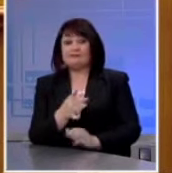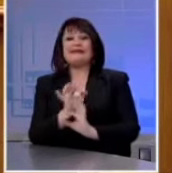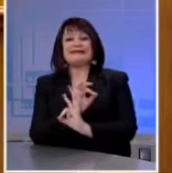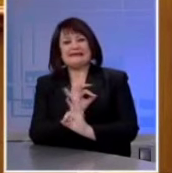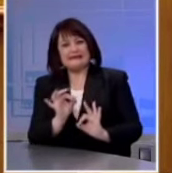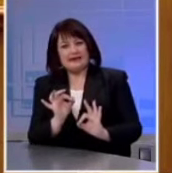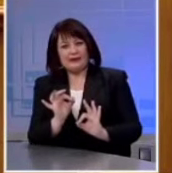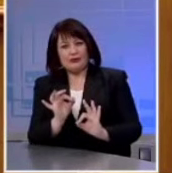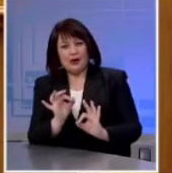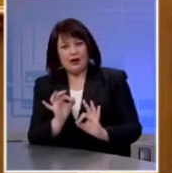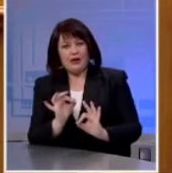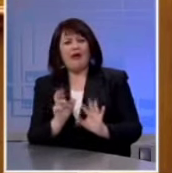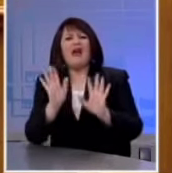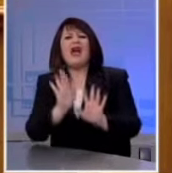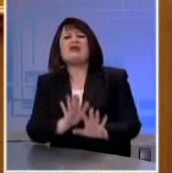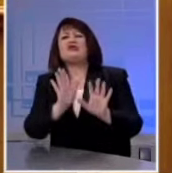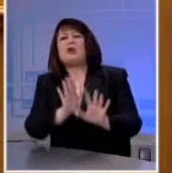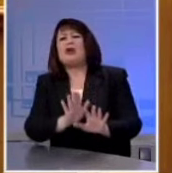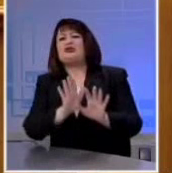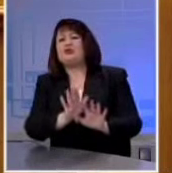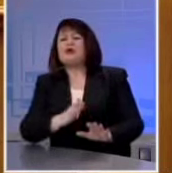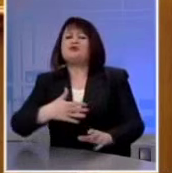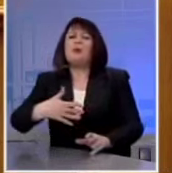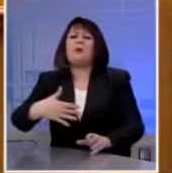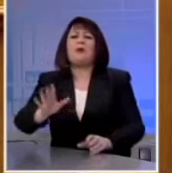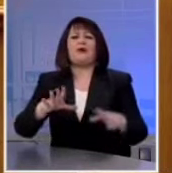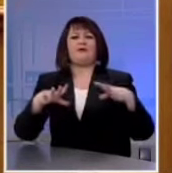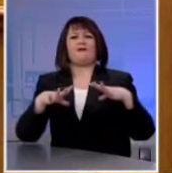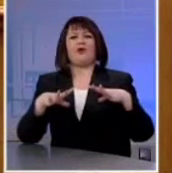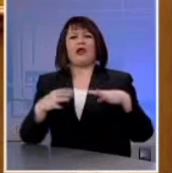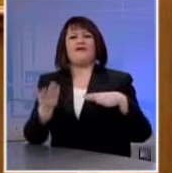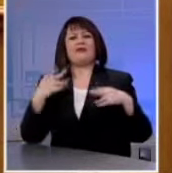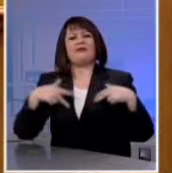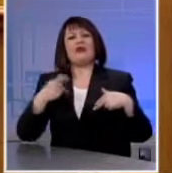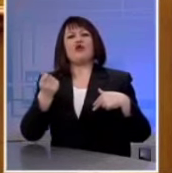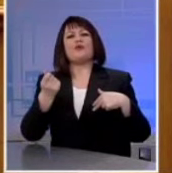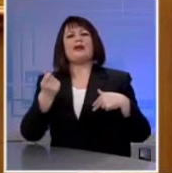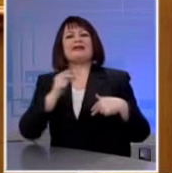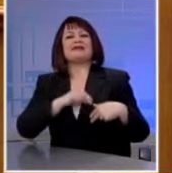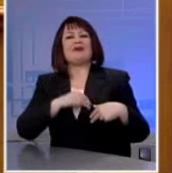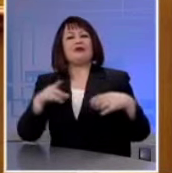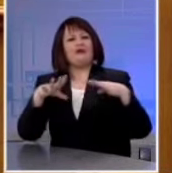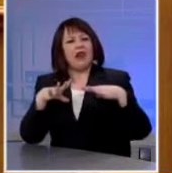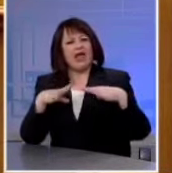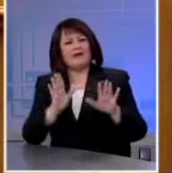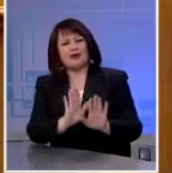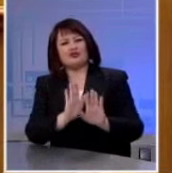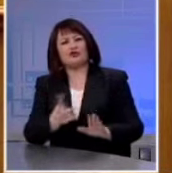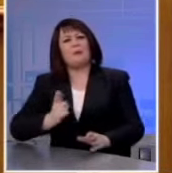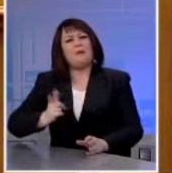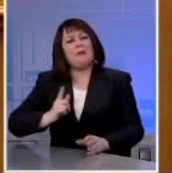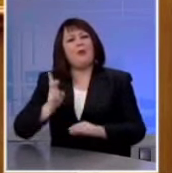είναι σκοπίμως αφημένο, διότι βόλευε κυβερνήσεις και οικονομικά συμφέροντα, δίνοντάς τους